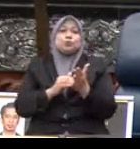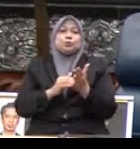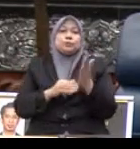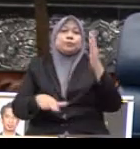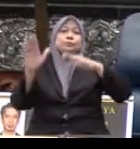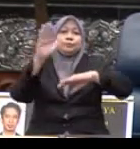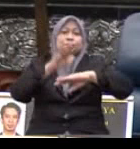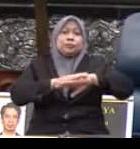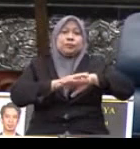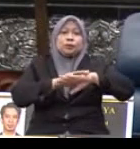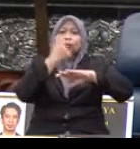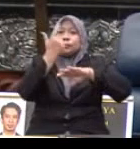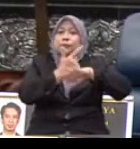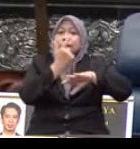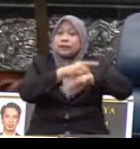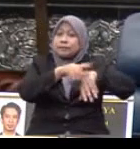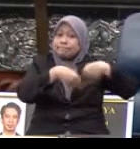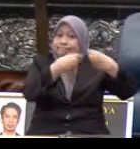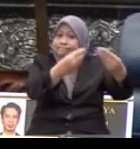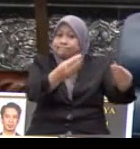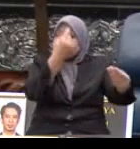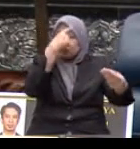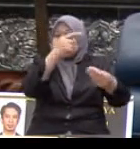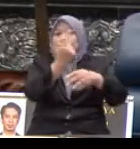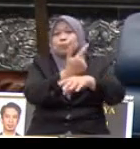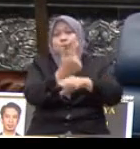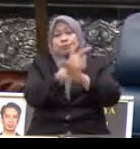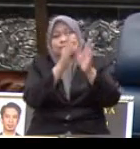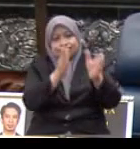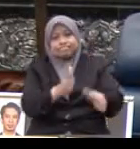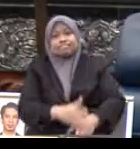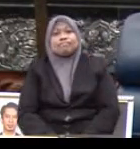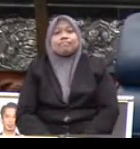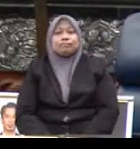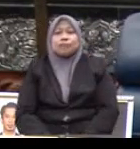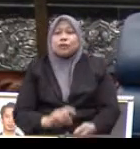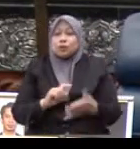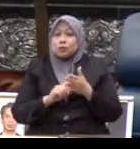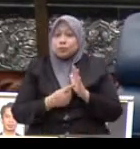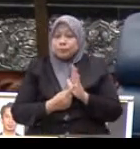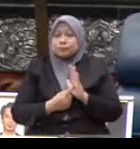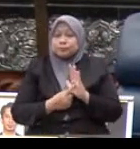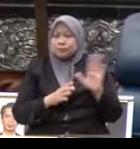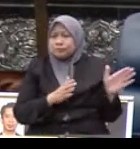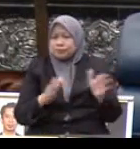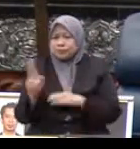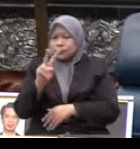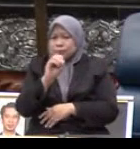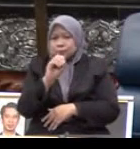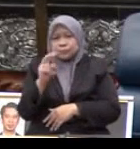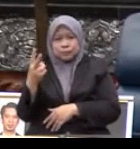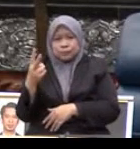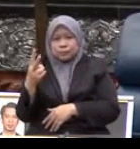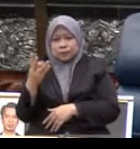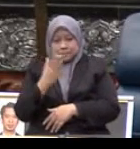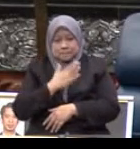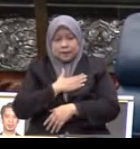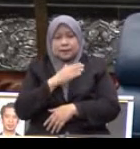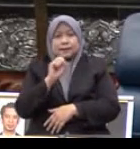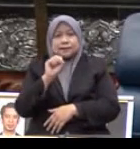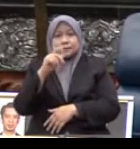keatas latihan yang diberikan kepada pelatih industri sejak dilaksanakan pada tahun 2012